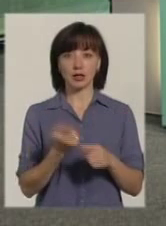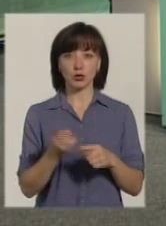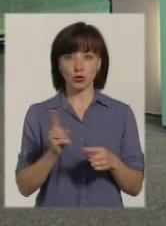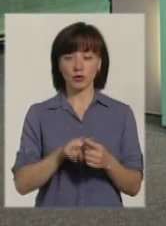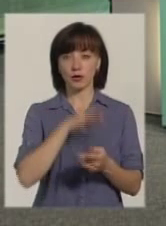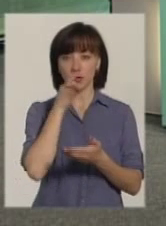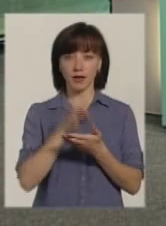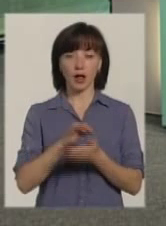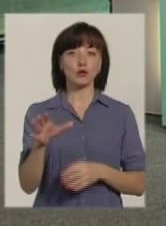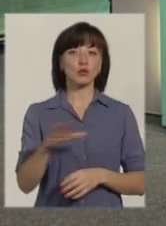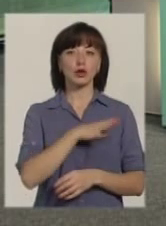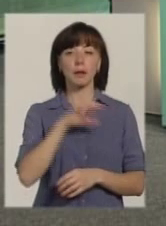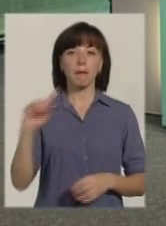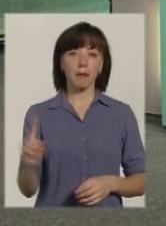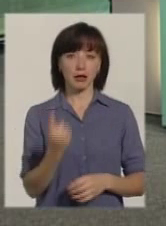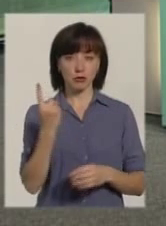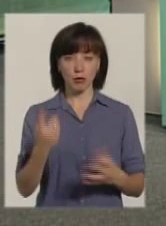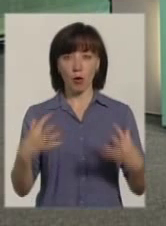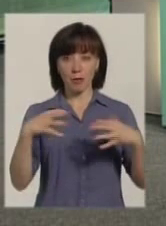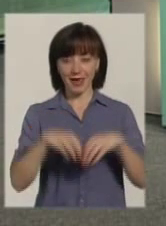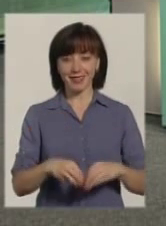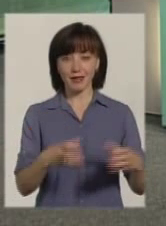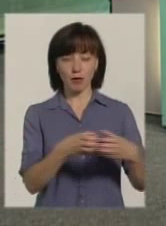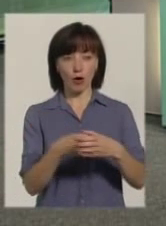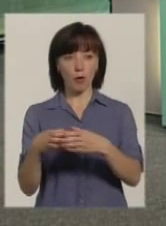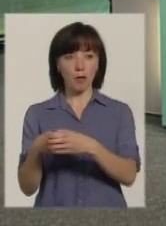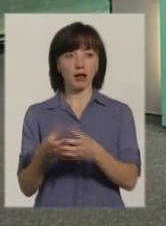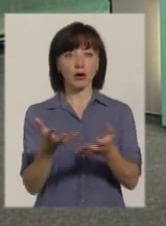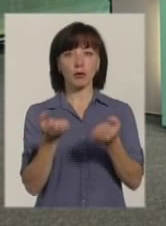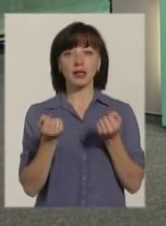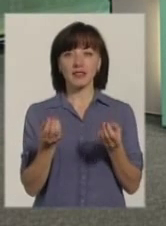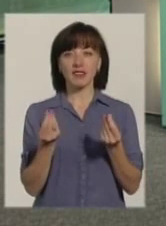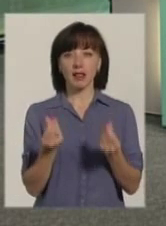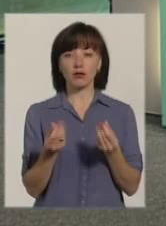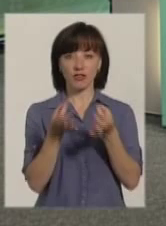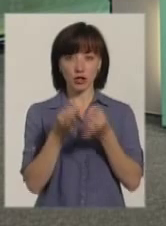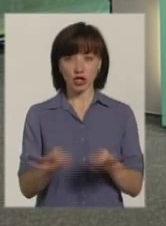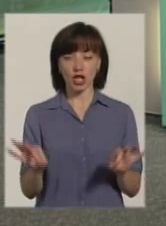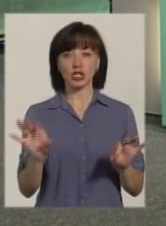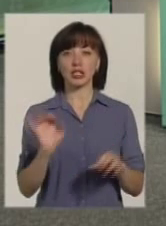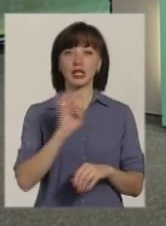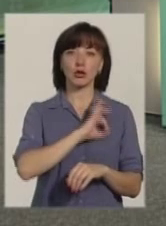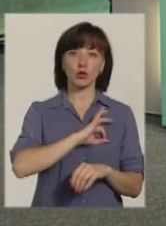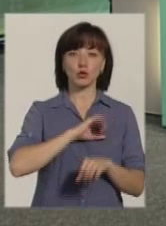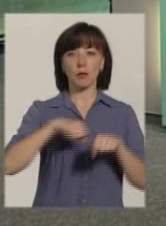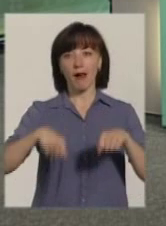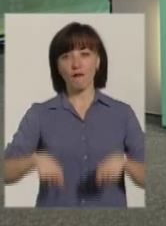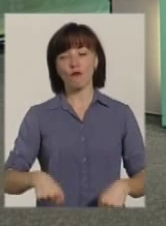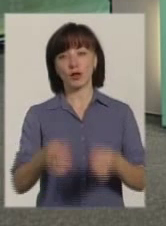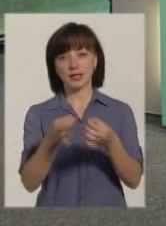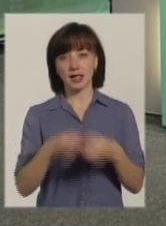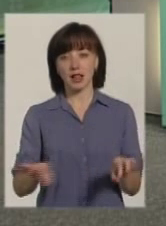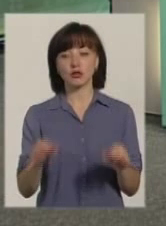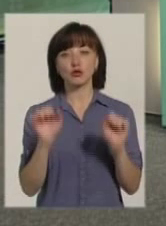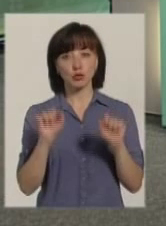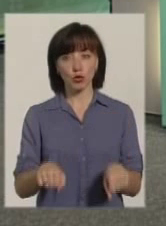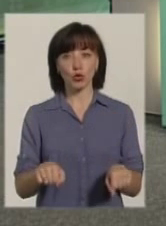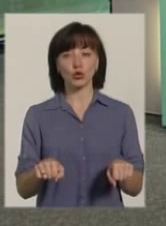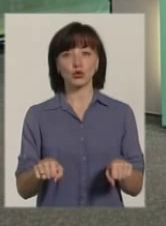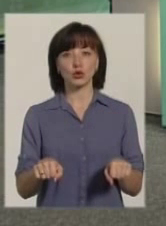бути першими, об'єднані громади, які одержать фінансову незалежність і юридичну, правову незалежність, де вони